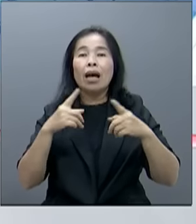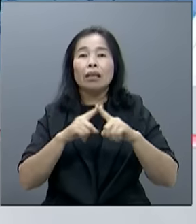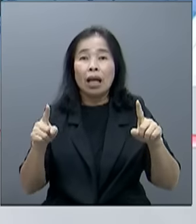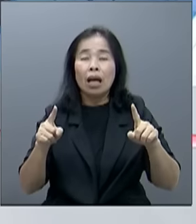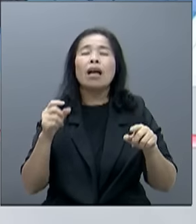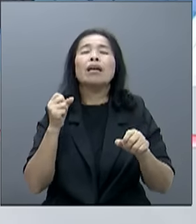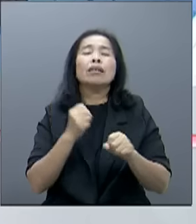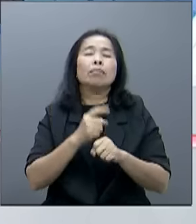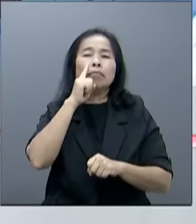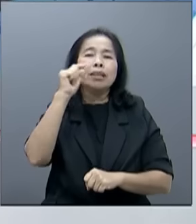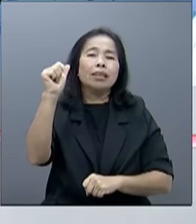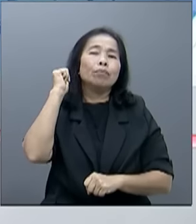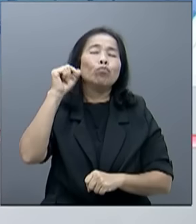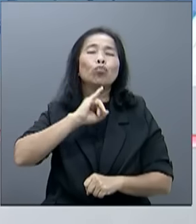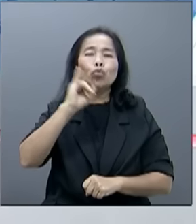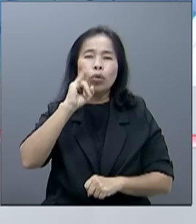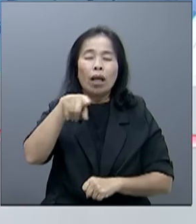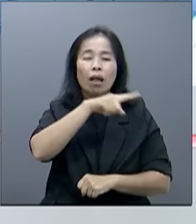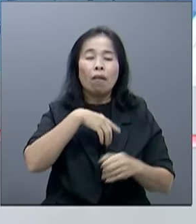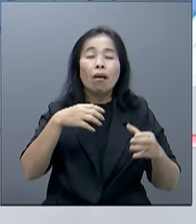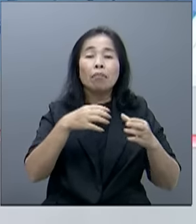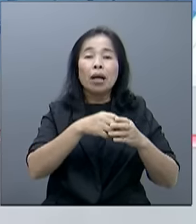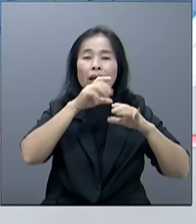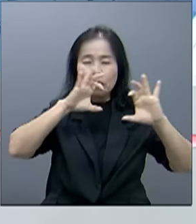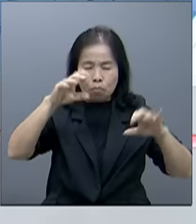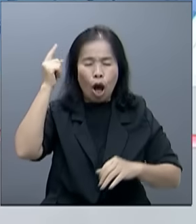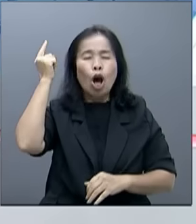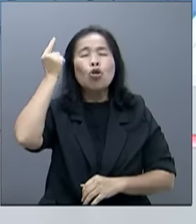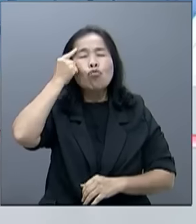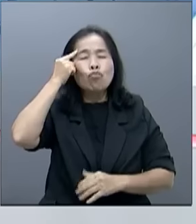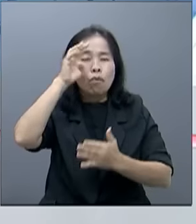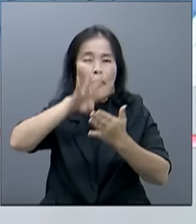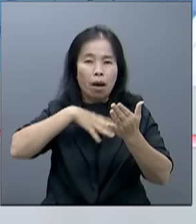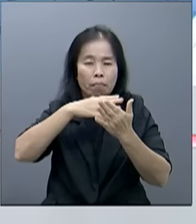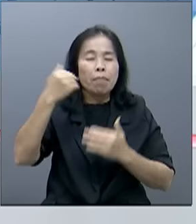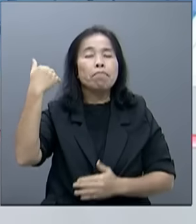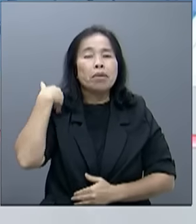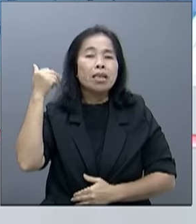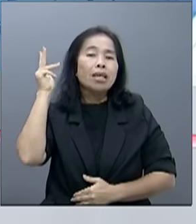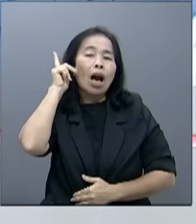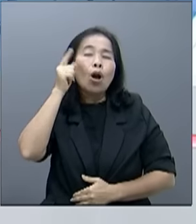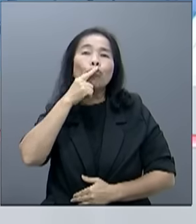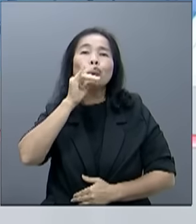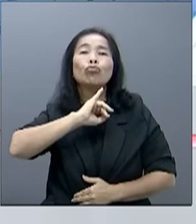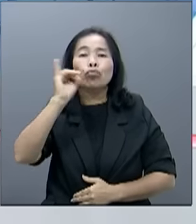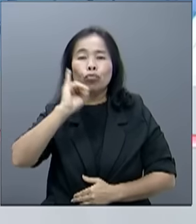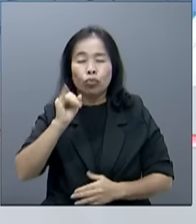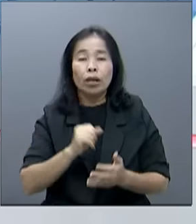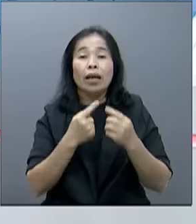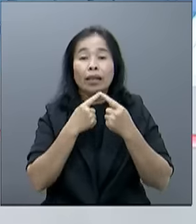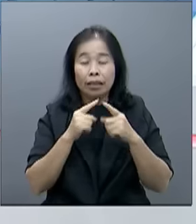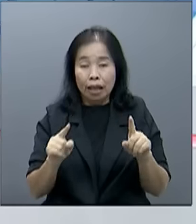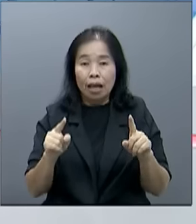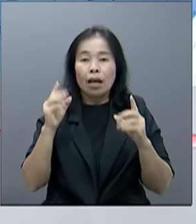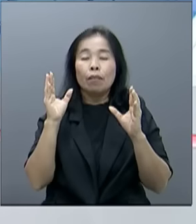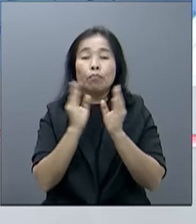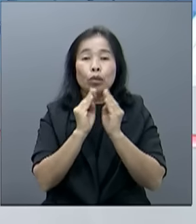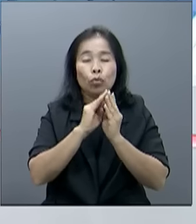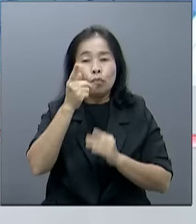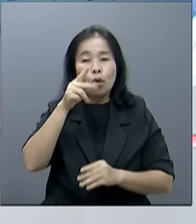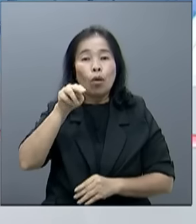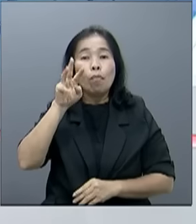กับการคาดการณ์ของแกนนำพรรคร่วมบางคนค่ะที่บอกว่านายกเศรษฐาไม่มีทางรอดแต่หลังการประชุมครม.เมื่อ